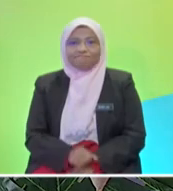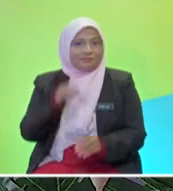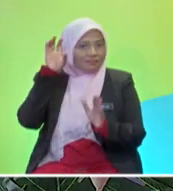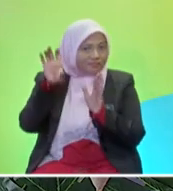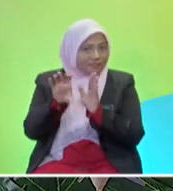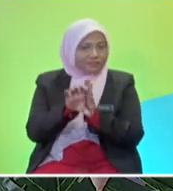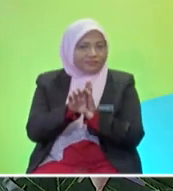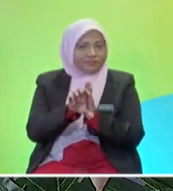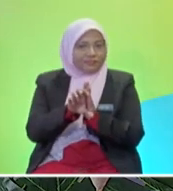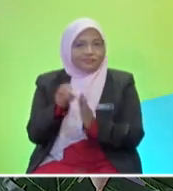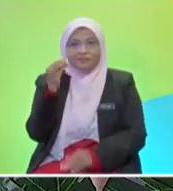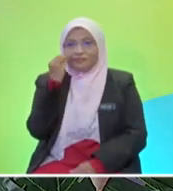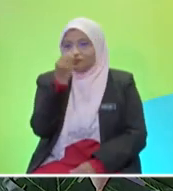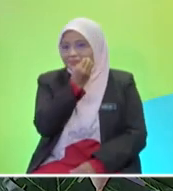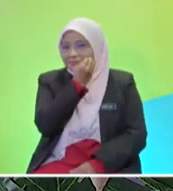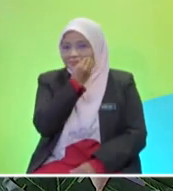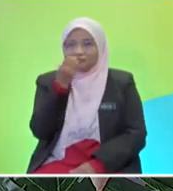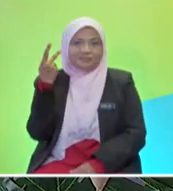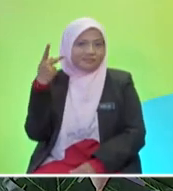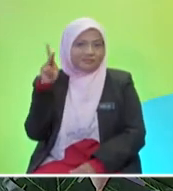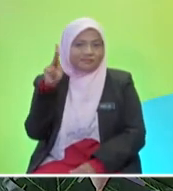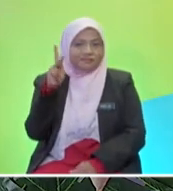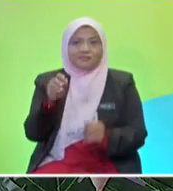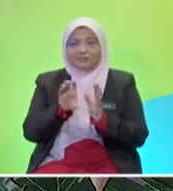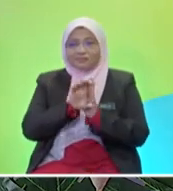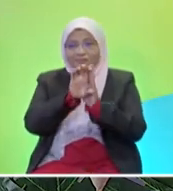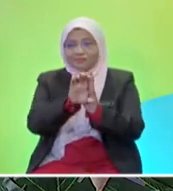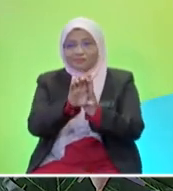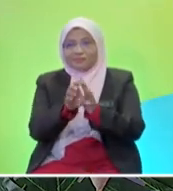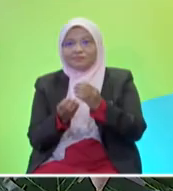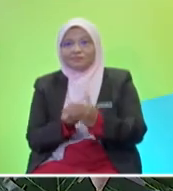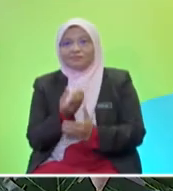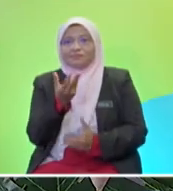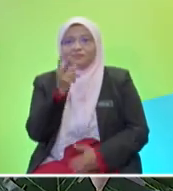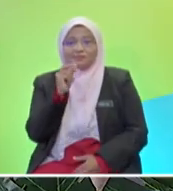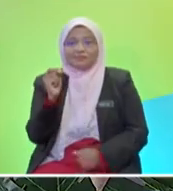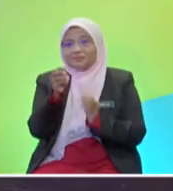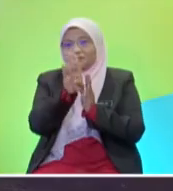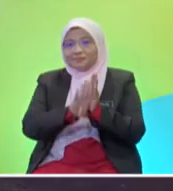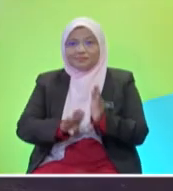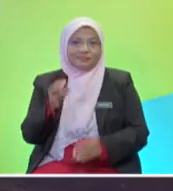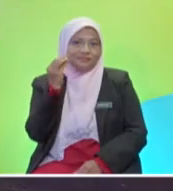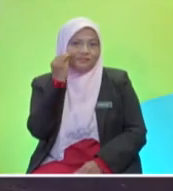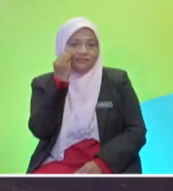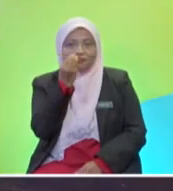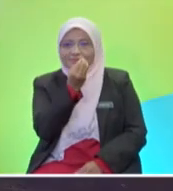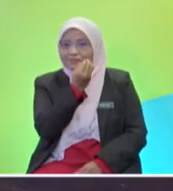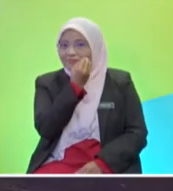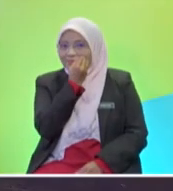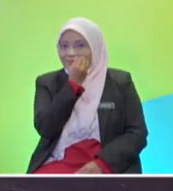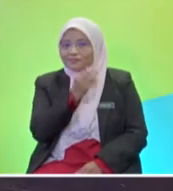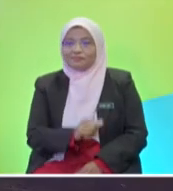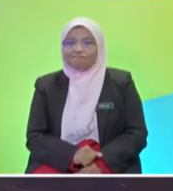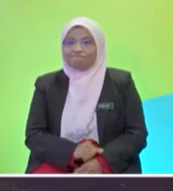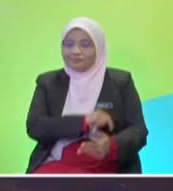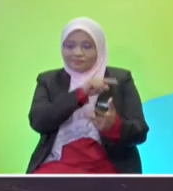cikgu? Ya, ini contoh tumbuh-tumbuhan yang berbunga. Okey, yeah. Seterusnya. Yang ketiga,